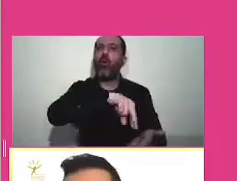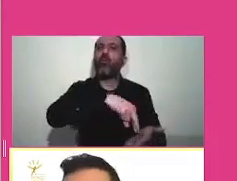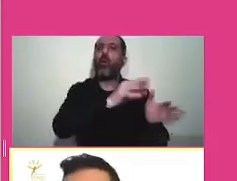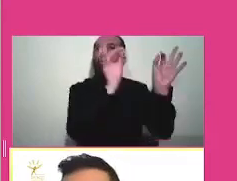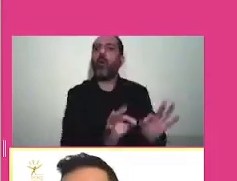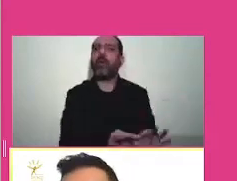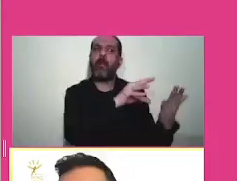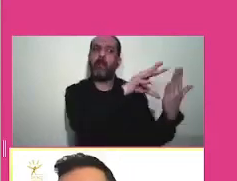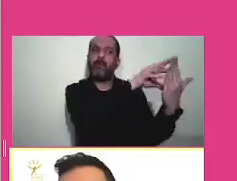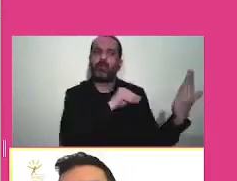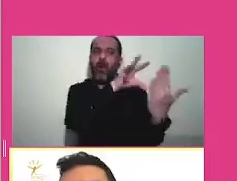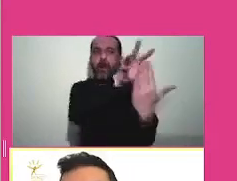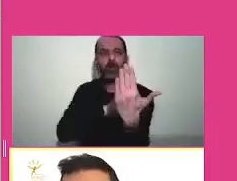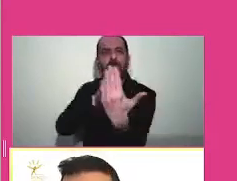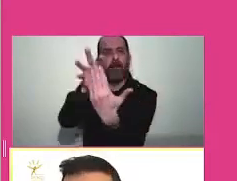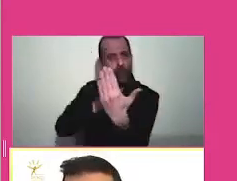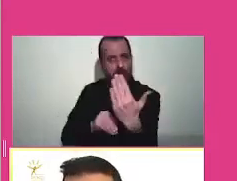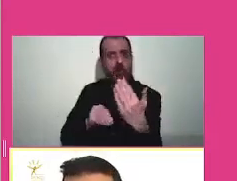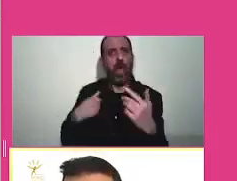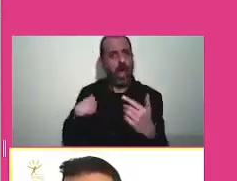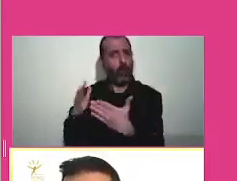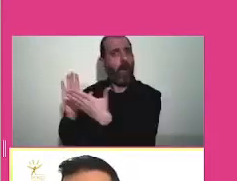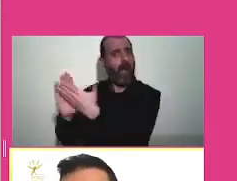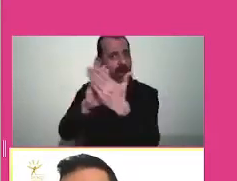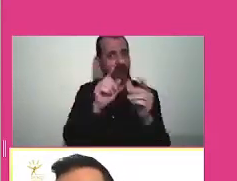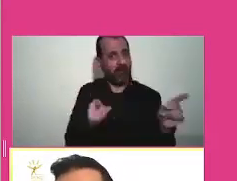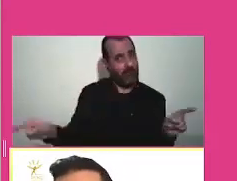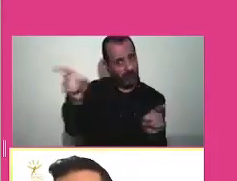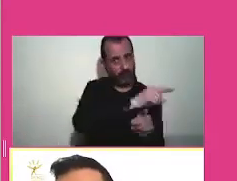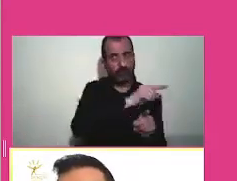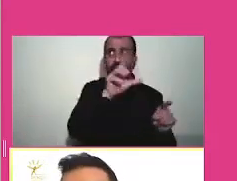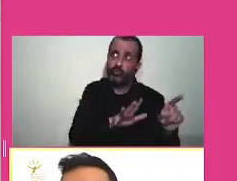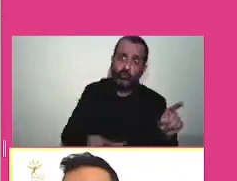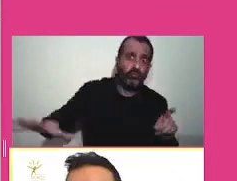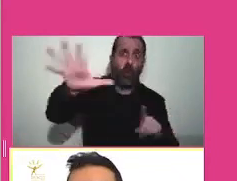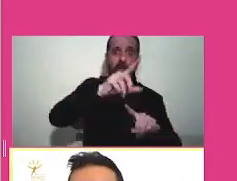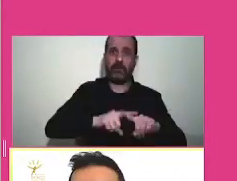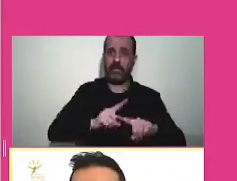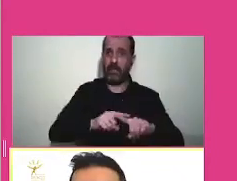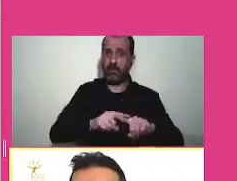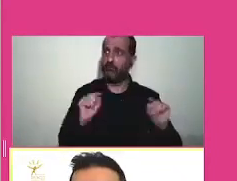από την αναπηρία που έχουν πετύχει πολύ σημαντικά πράγματα και με πάρα πολλούς από αυτούς